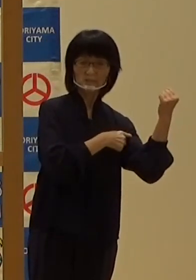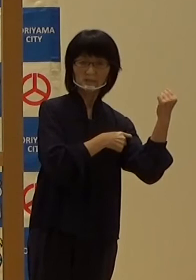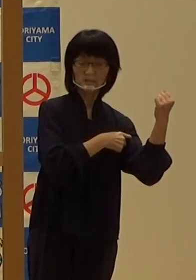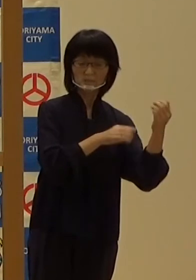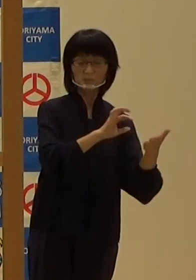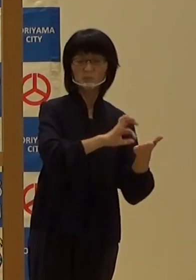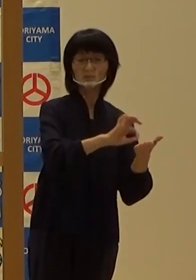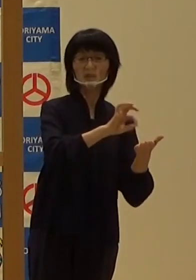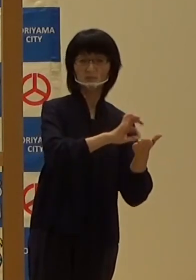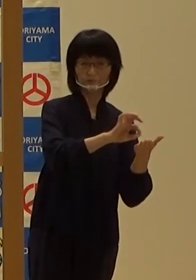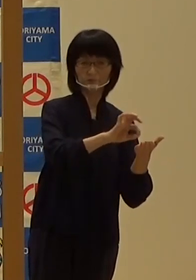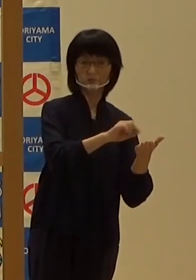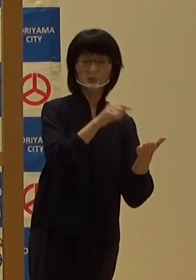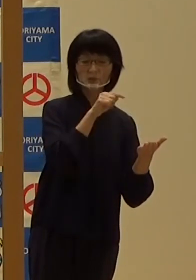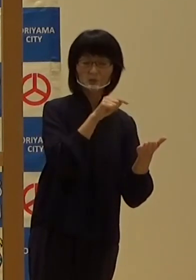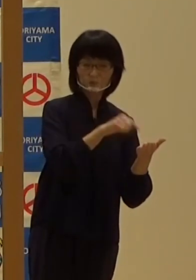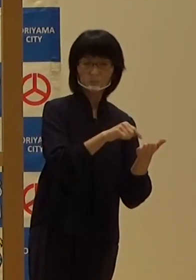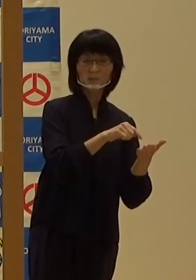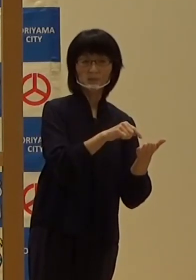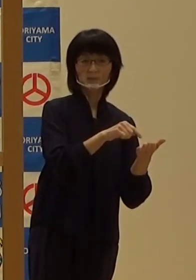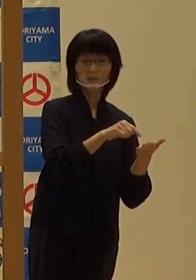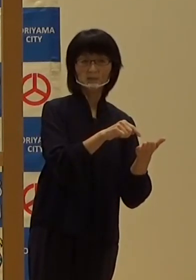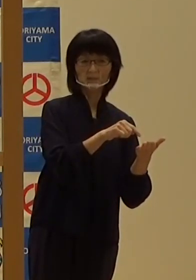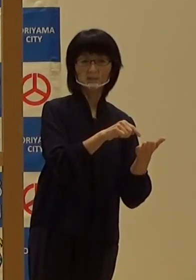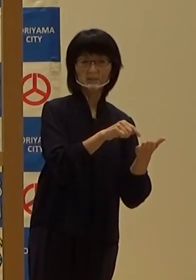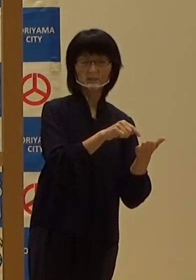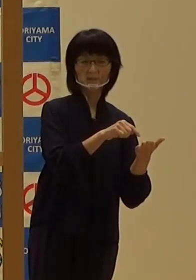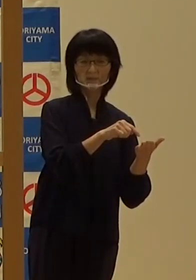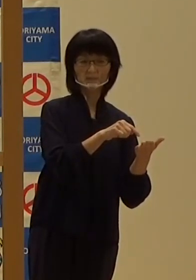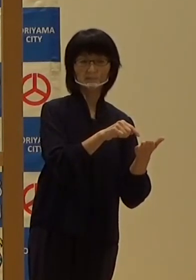活用のコストは民間の力で